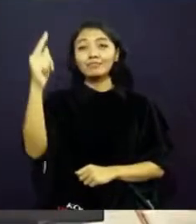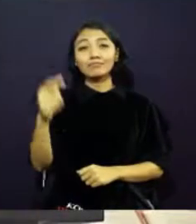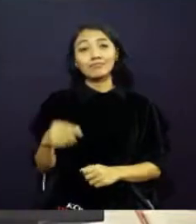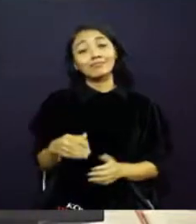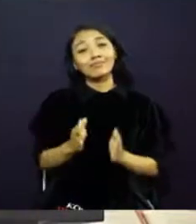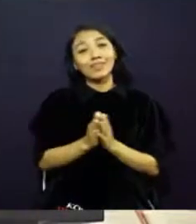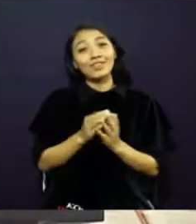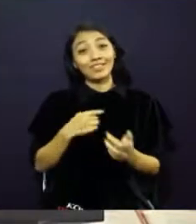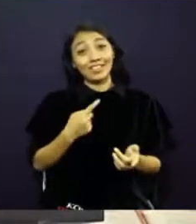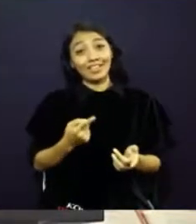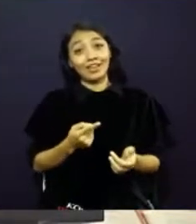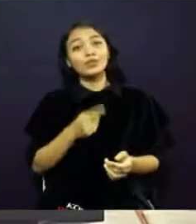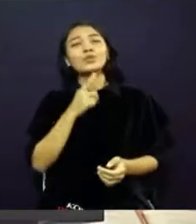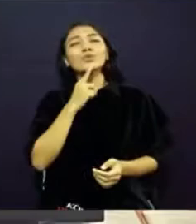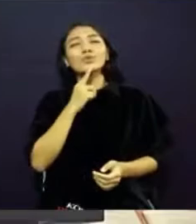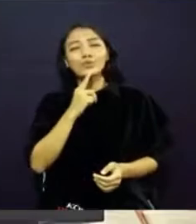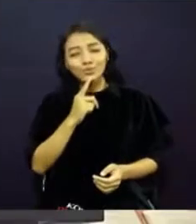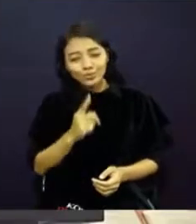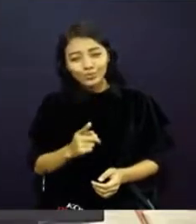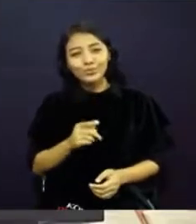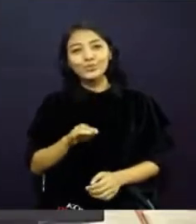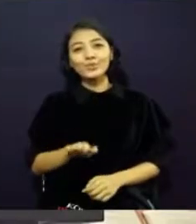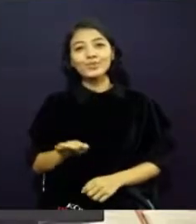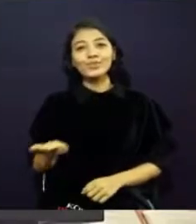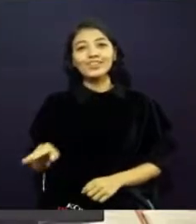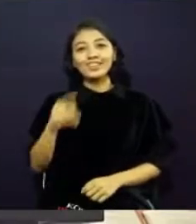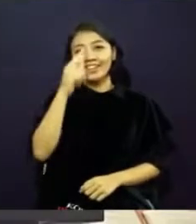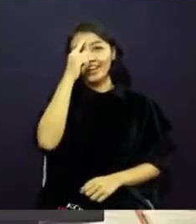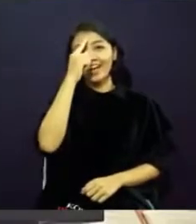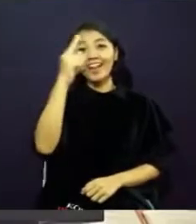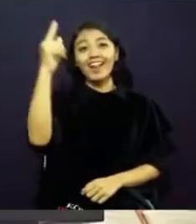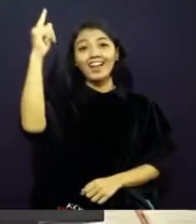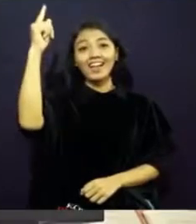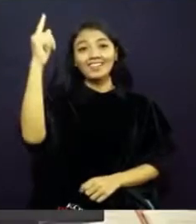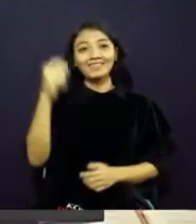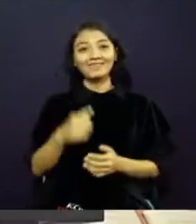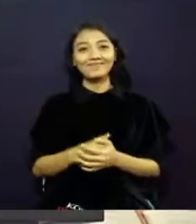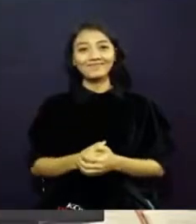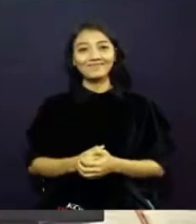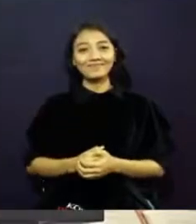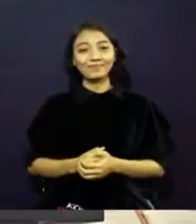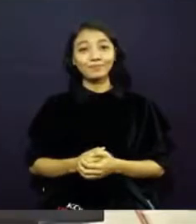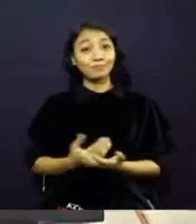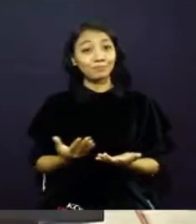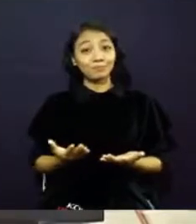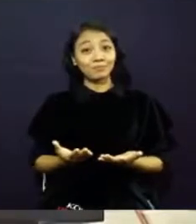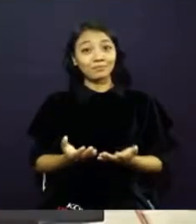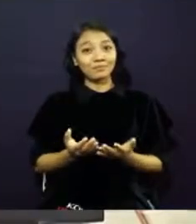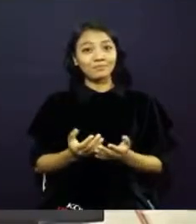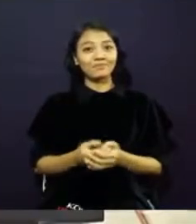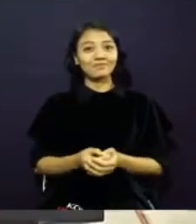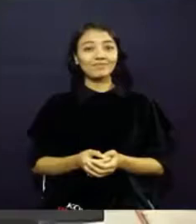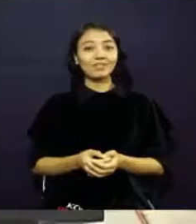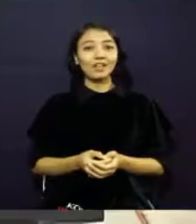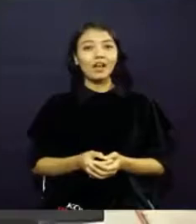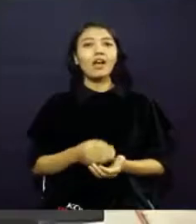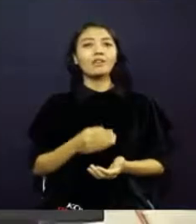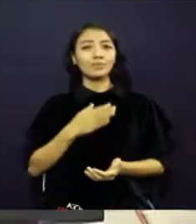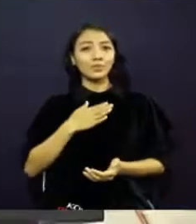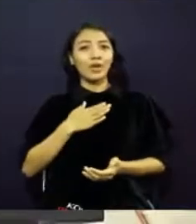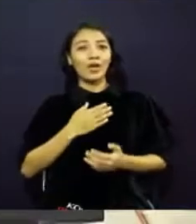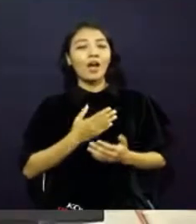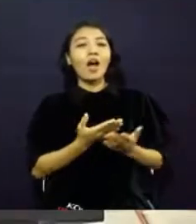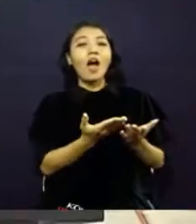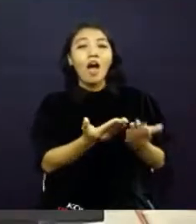memang sungguh anak-anak Allah Hai saya memang ada anda sekalian